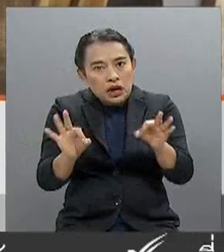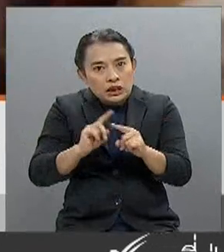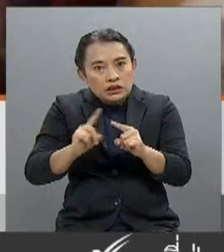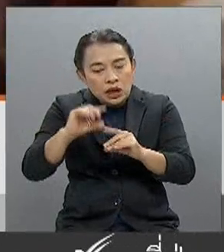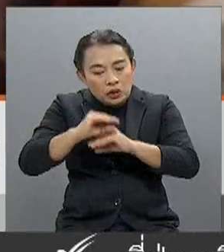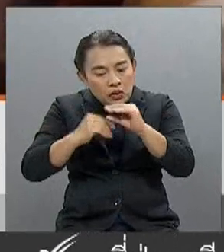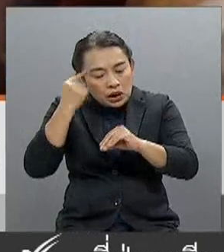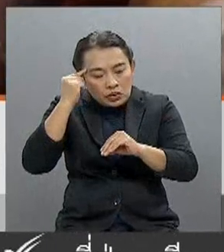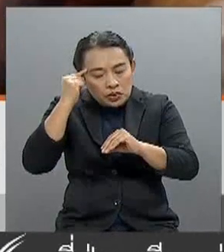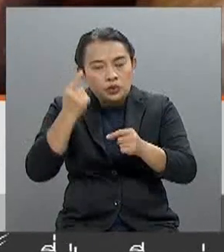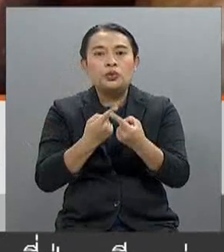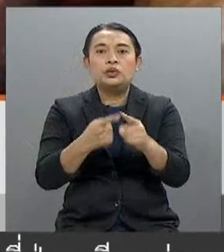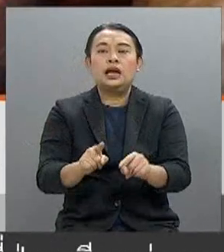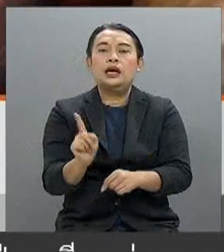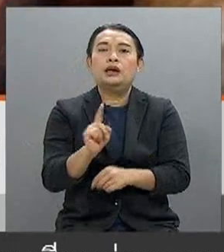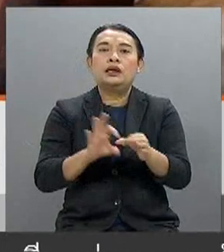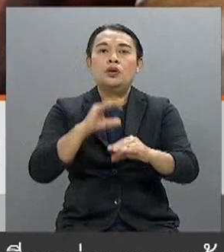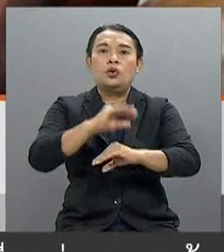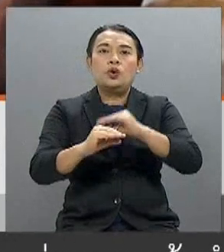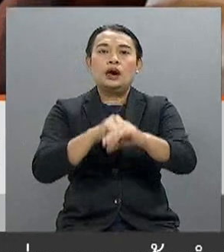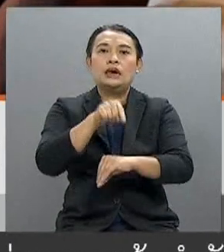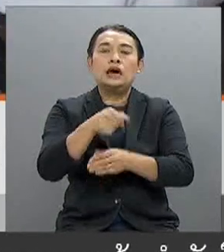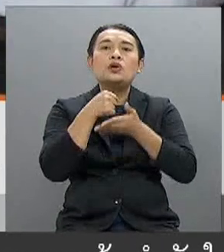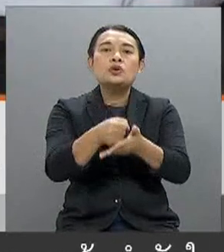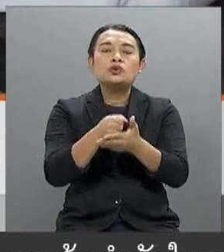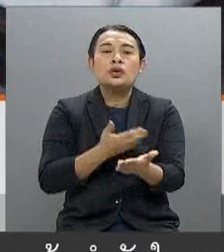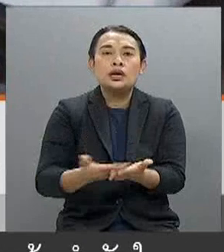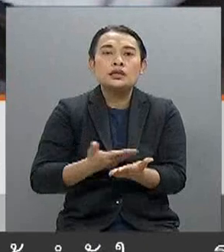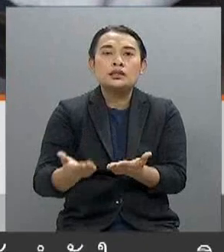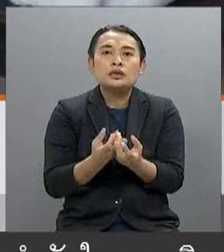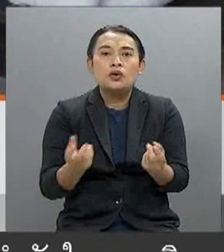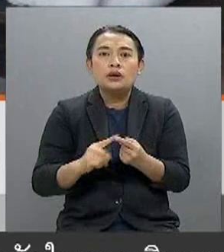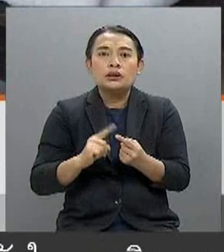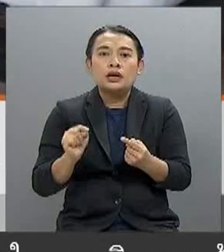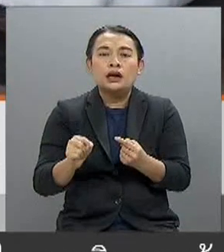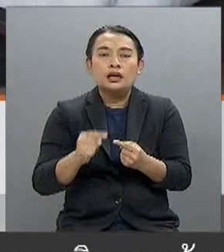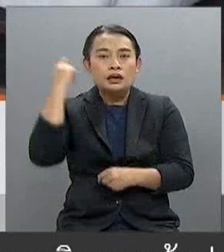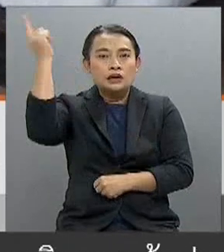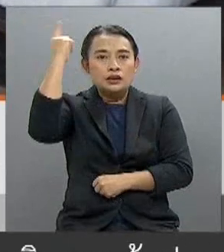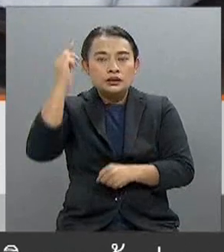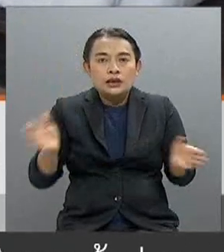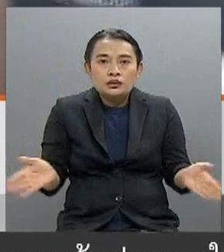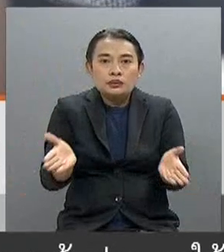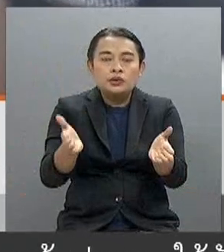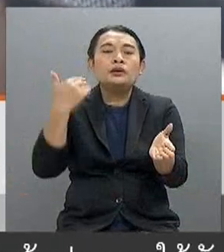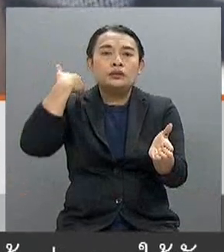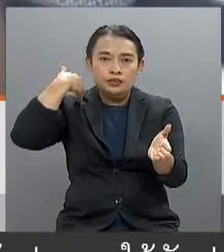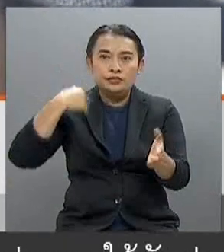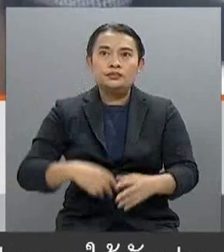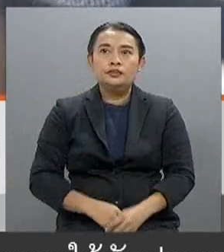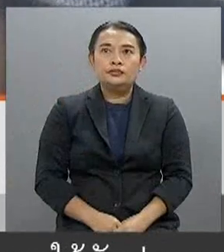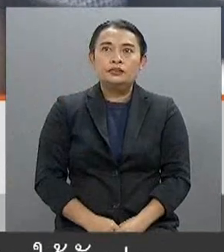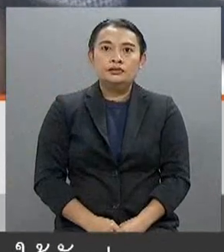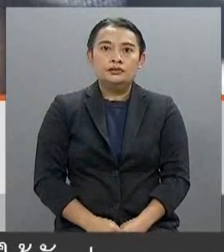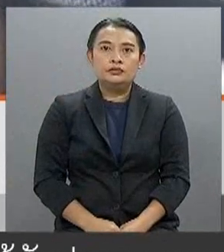แต่ก็เชื่อว่าโครงการนี้จะช่วยให้มีการจับจ่ายและกระตุ้นการท่องเที่ยวอย่างแน่นอนในส่วนของจังหวัดพิษณุโล